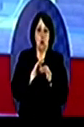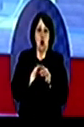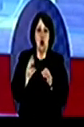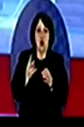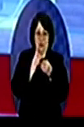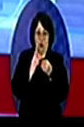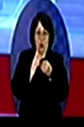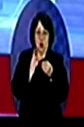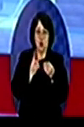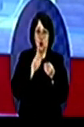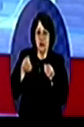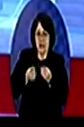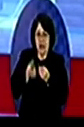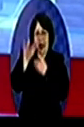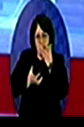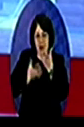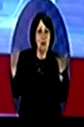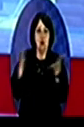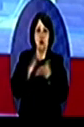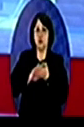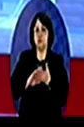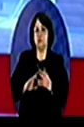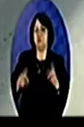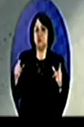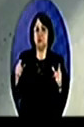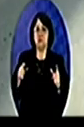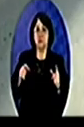тоо 285-аар нэмэгдэж байна.